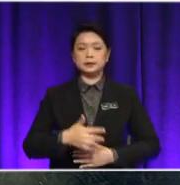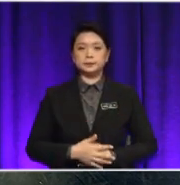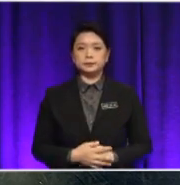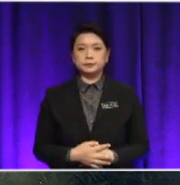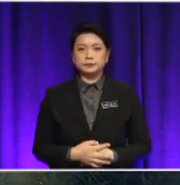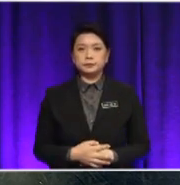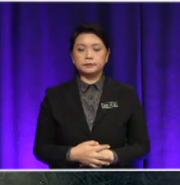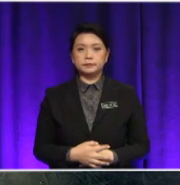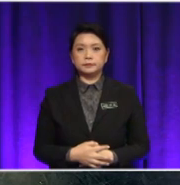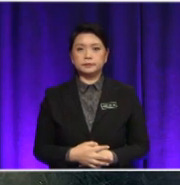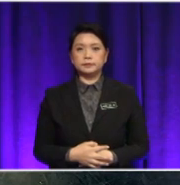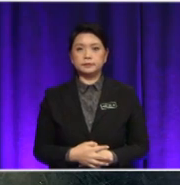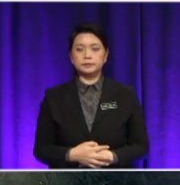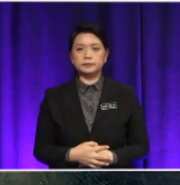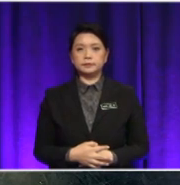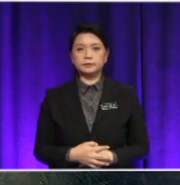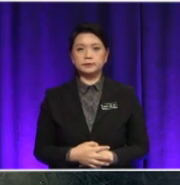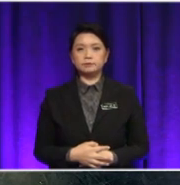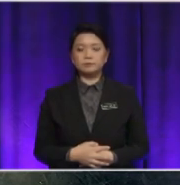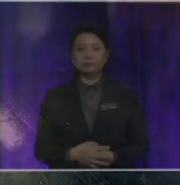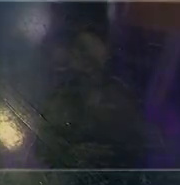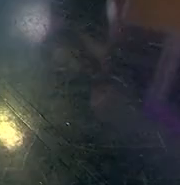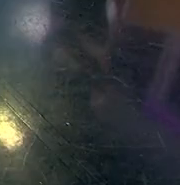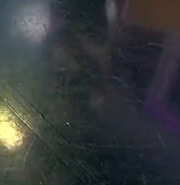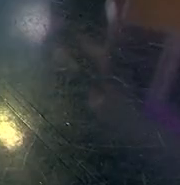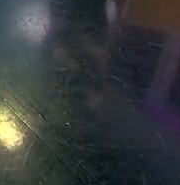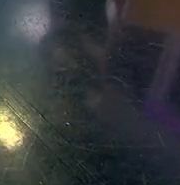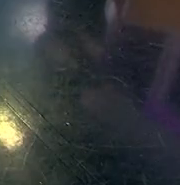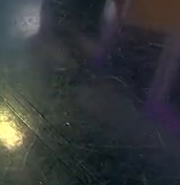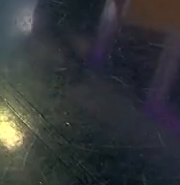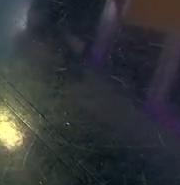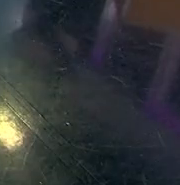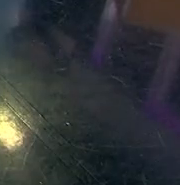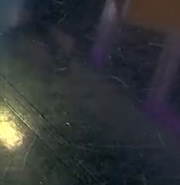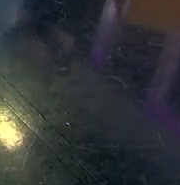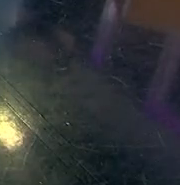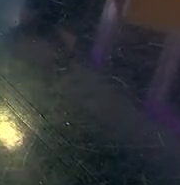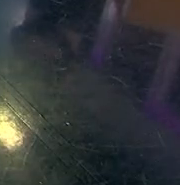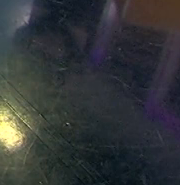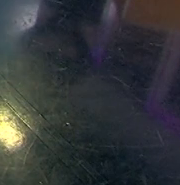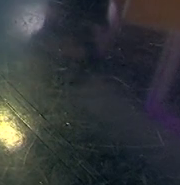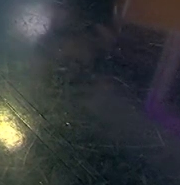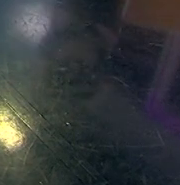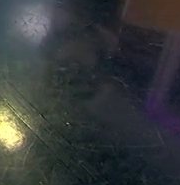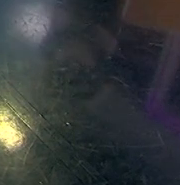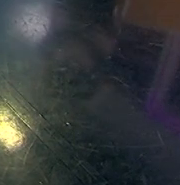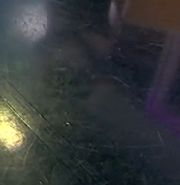slot menengah rendah. Cikgu! Belah kiri pula sakit, belah cikgu. Kiri belah kiri tolong, cikgu. Cikgu, tolong saya, cikgu.